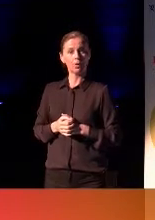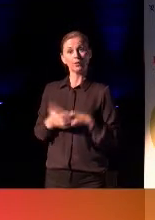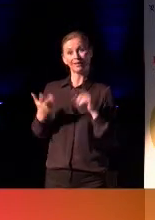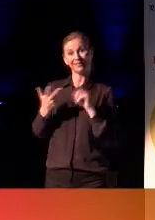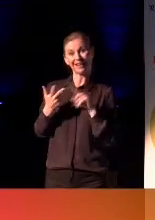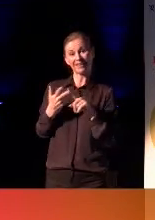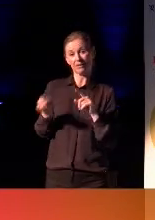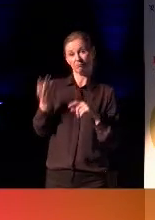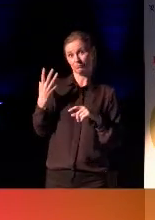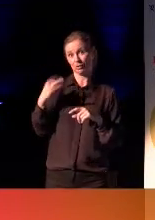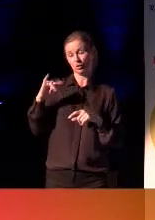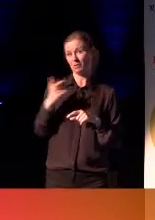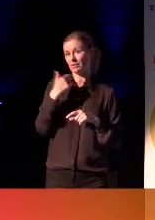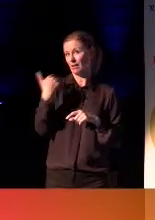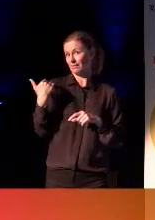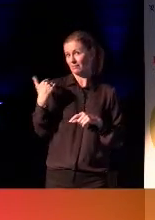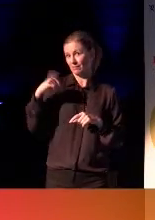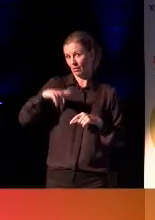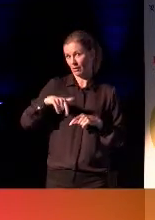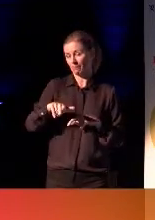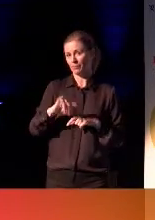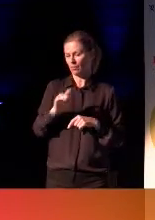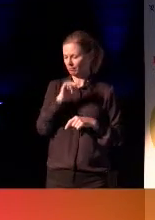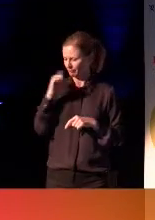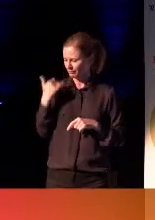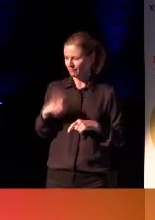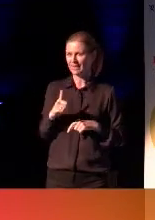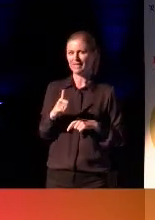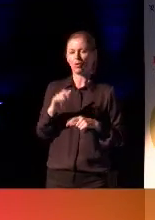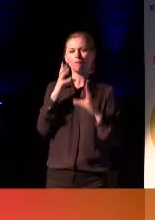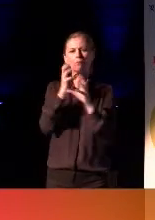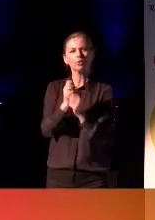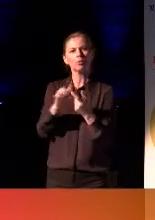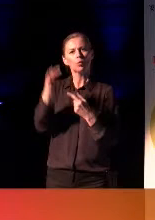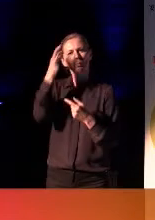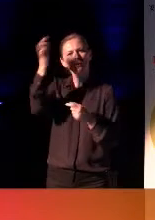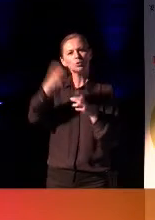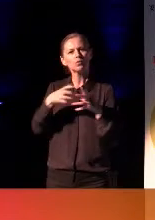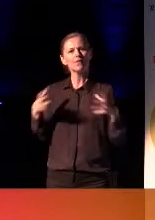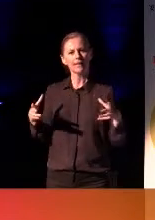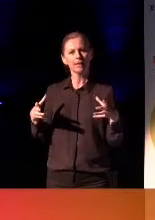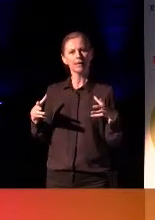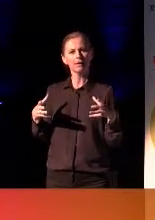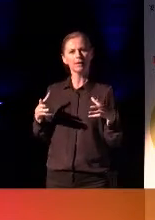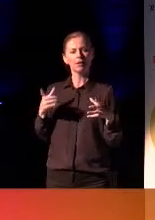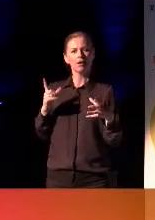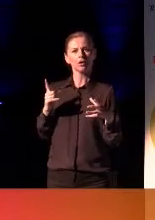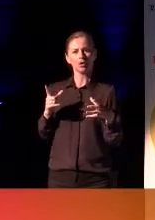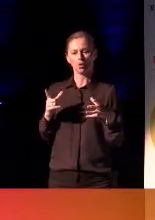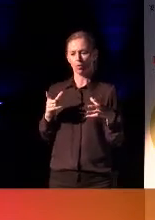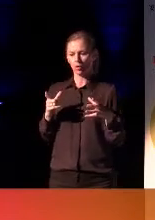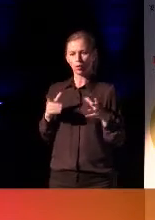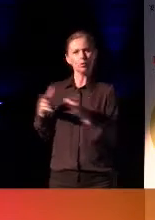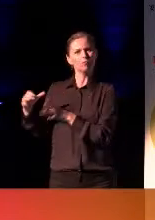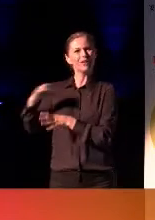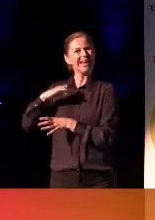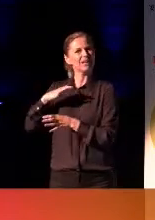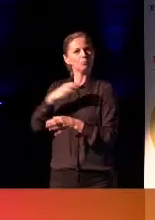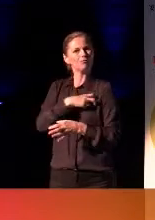tredje, som også har blitt nevnt tidligere i dag, ekstremt viktig med å fokusere på kompetanseutvikling, også utenfor egen